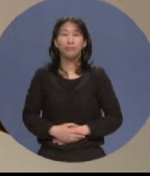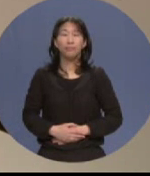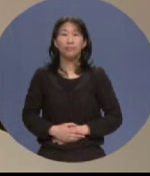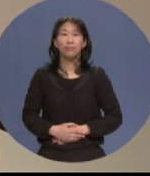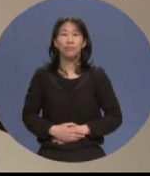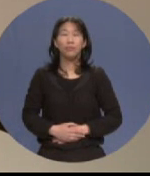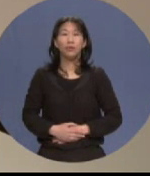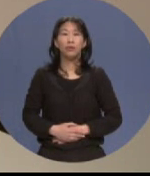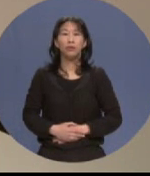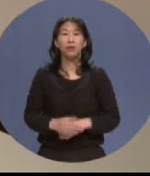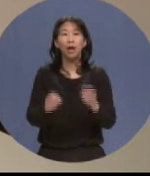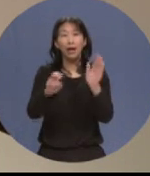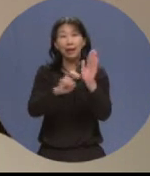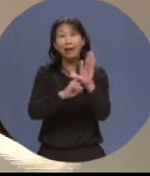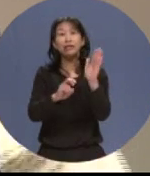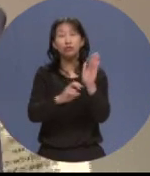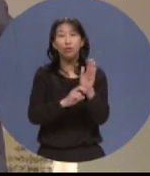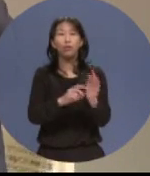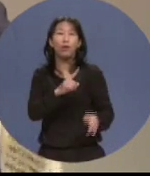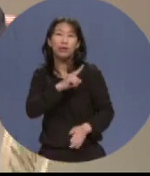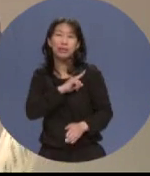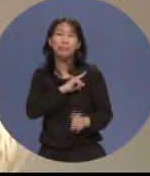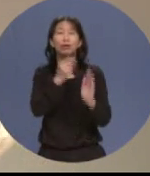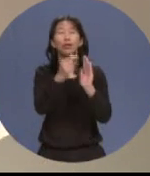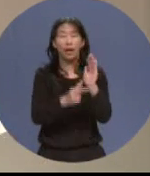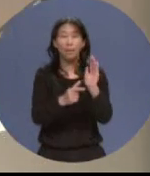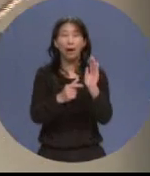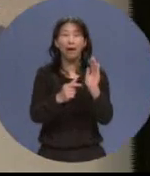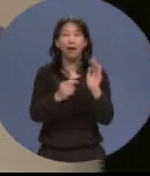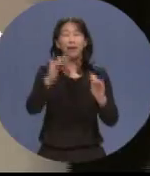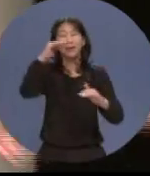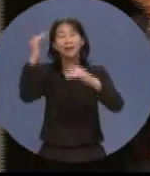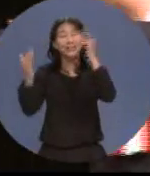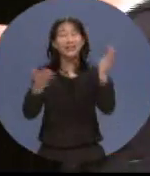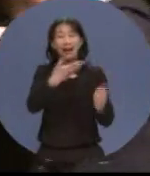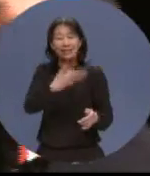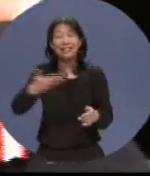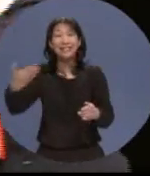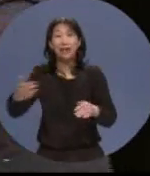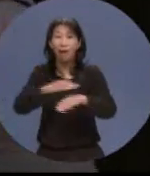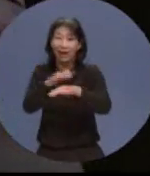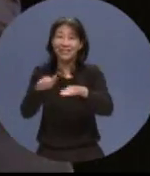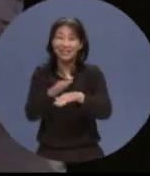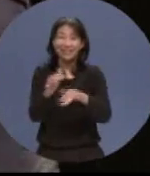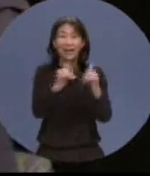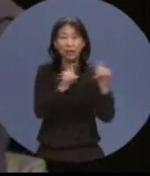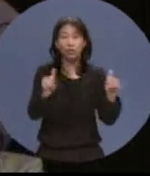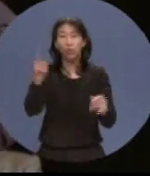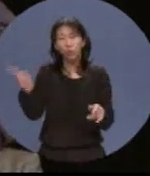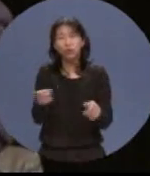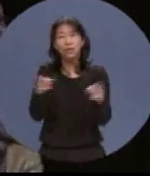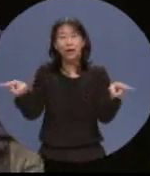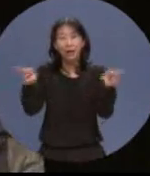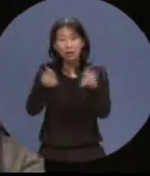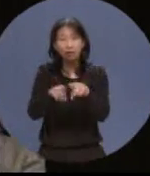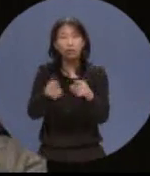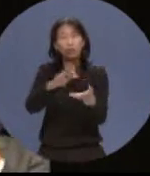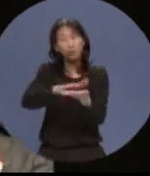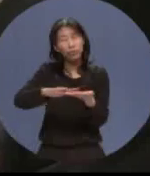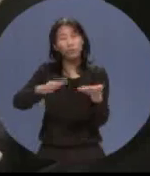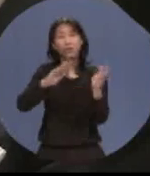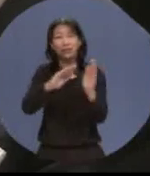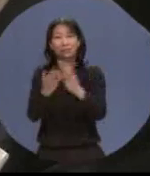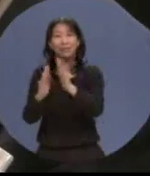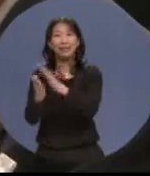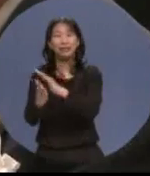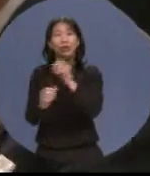また市民憲章の1番目の項目、自然を愛し人と自然が共生する美